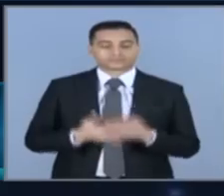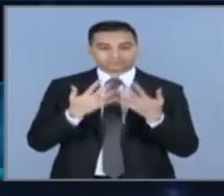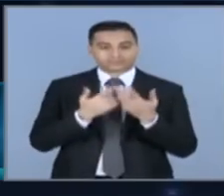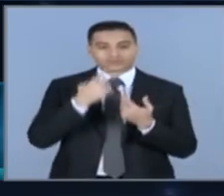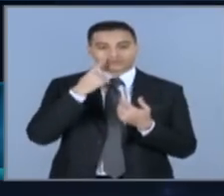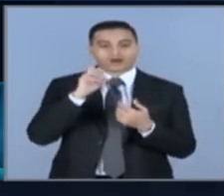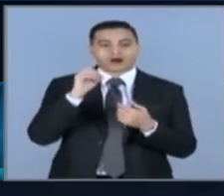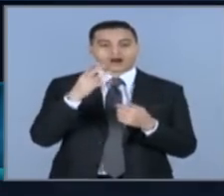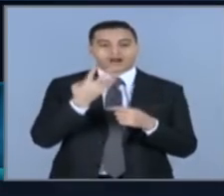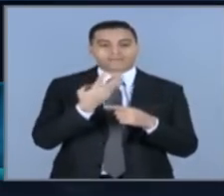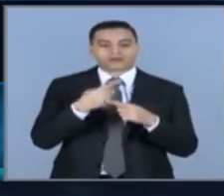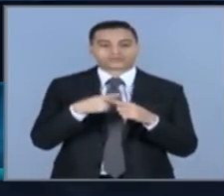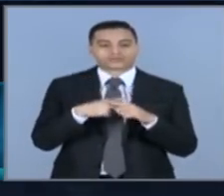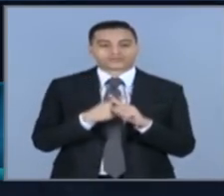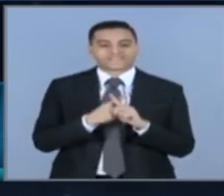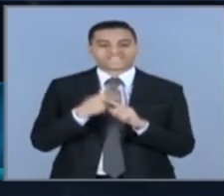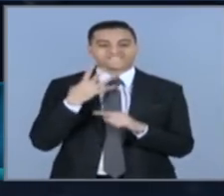حل المسألة الآتية،